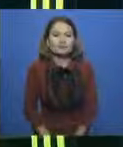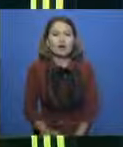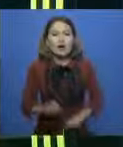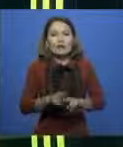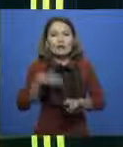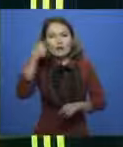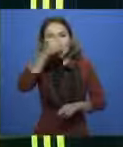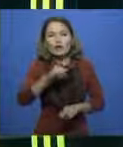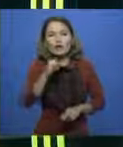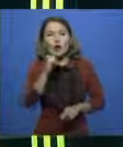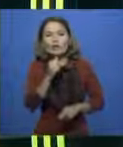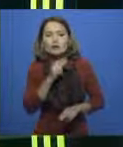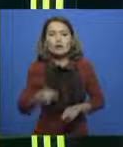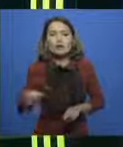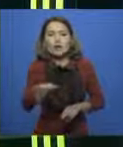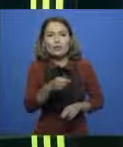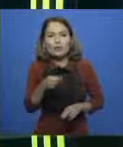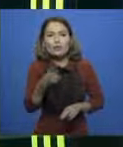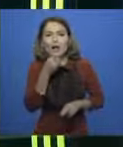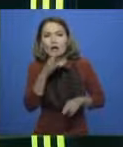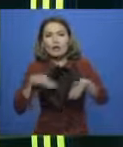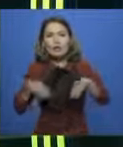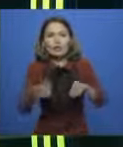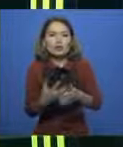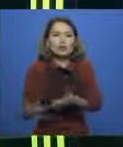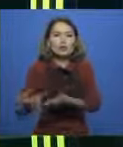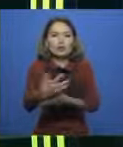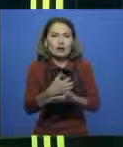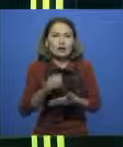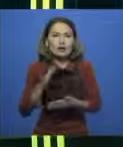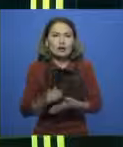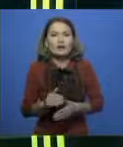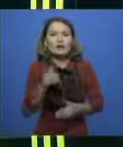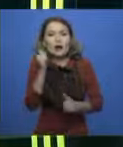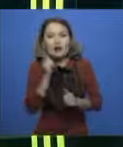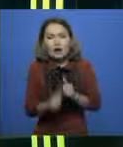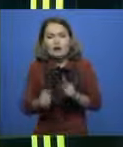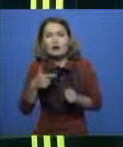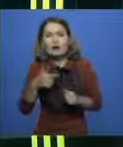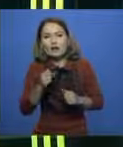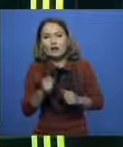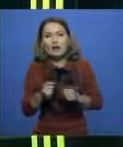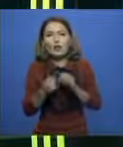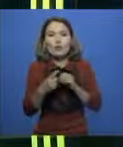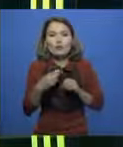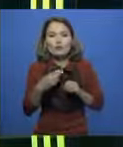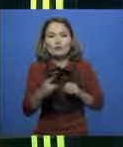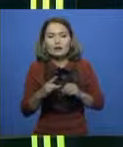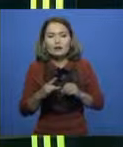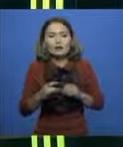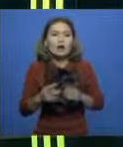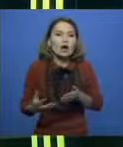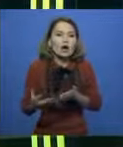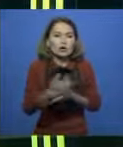Биыл қостанайлық дихандар мол астық алудан үмітті. Шамамен гектарынан 11 центнерден айналу тиіс деген болжам бар. Алайда жаздың жаңбырлы